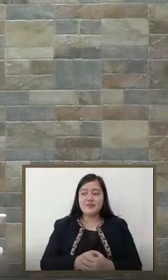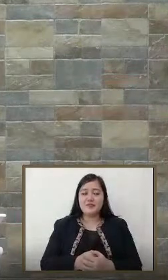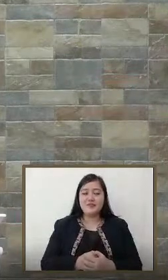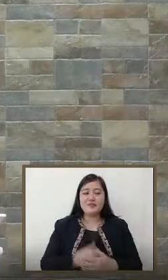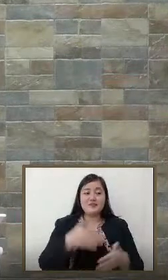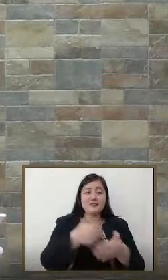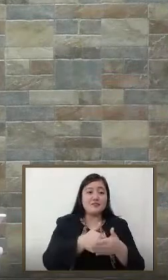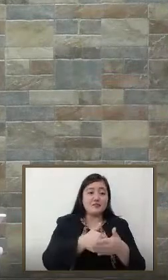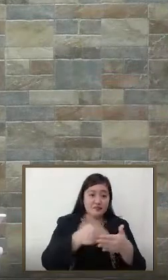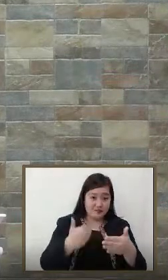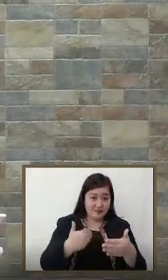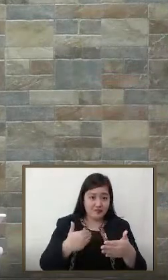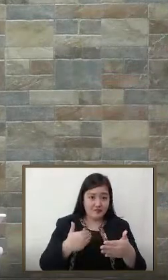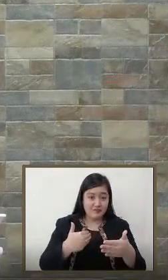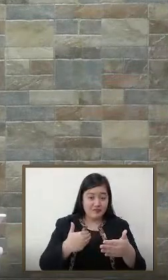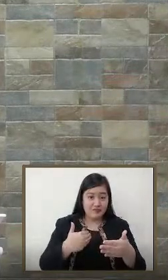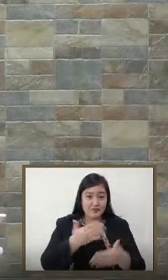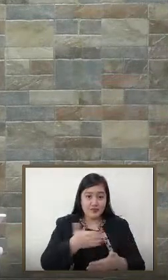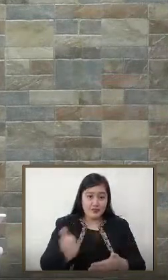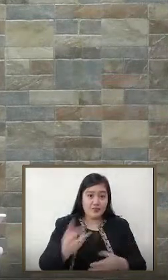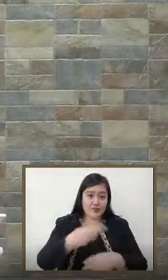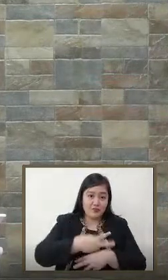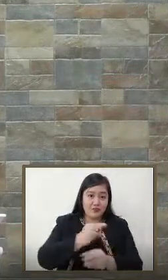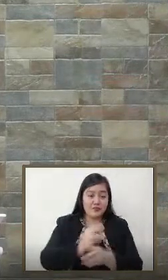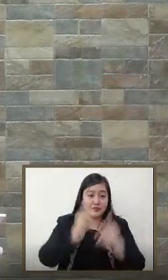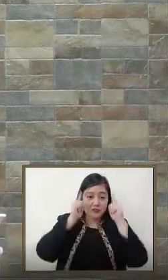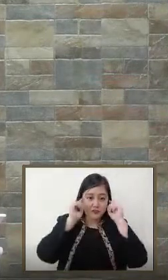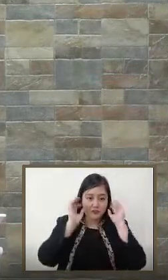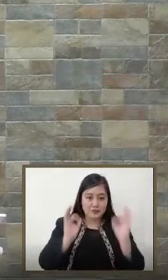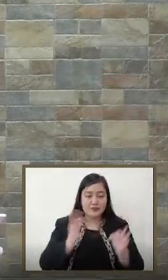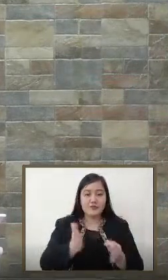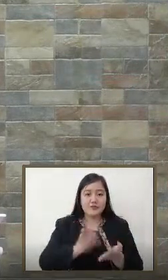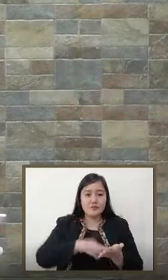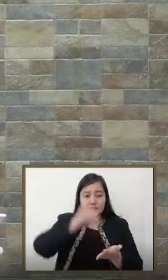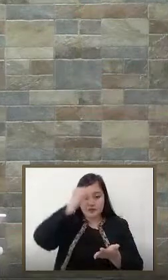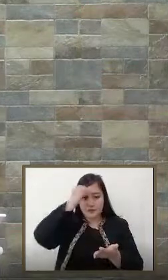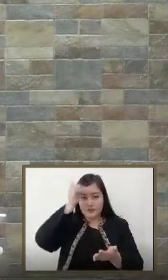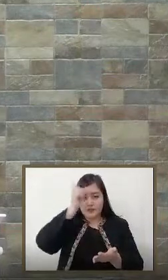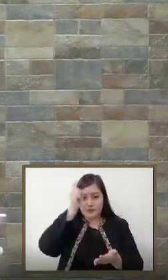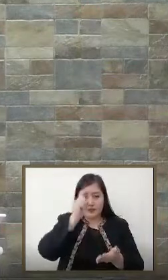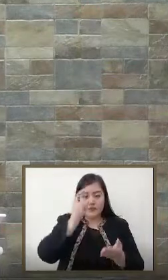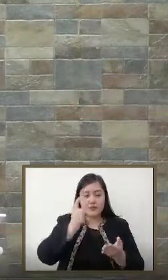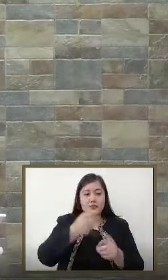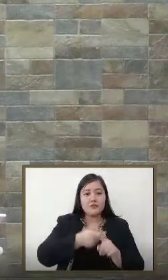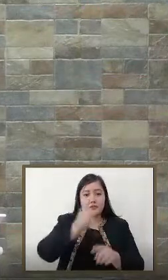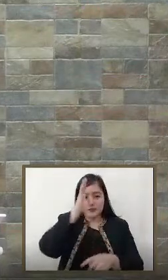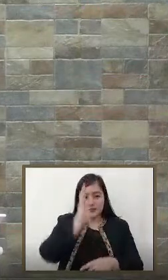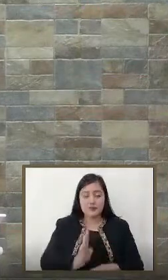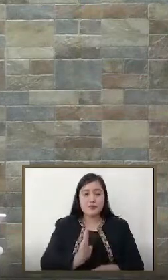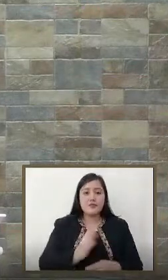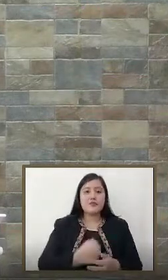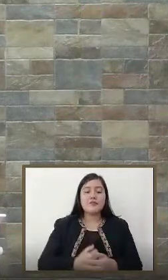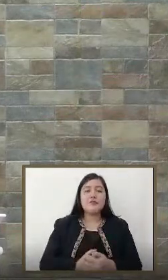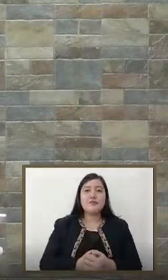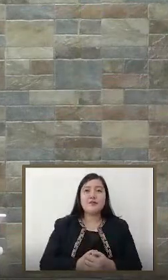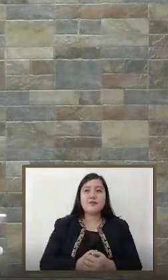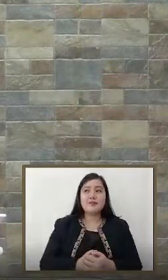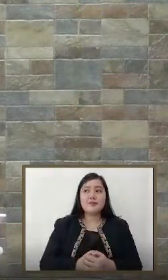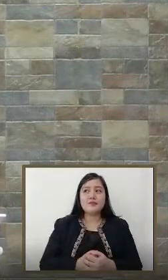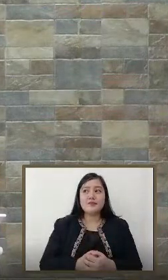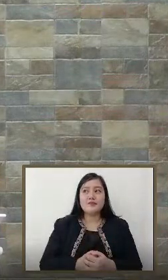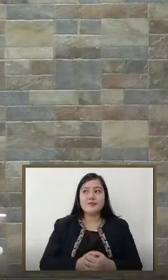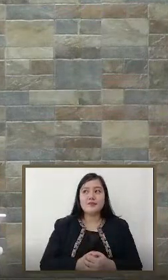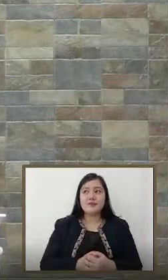bago ka mag-decision, narinig mo na yung mga wisdom from God. Amen? Amen! Come on now! Narinig na natin mga wisdom from God.